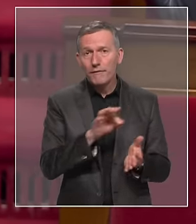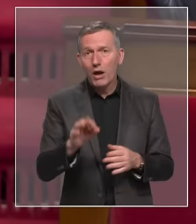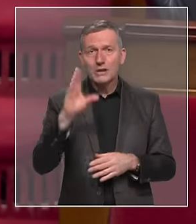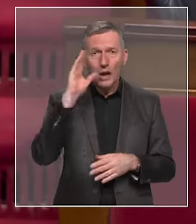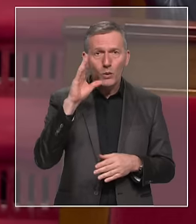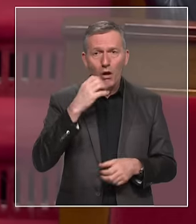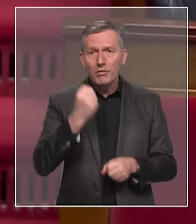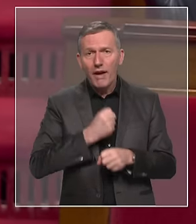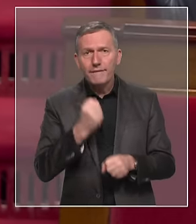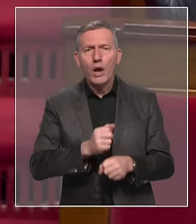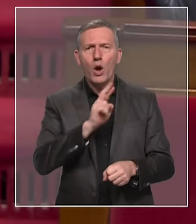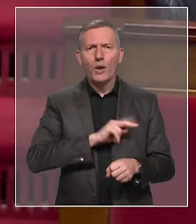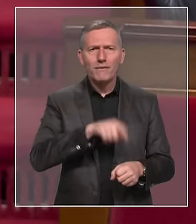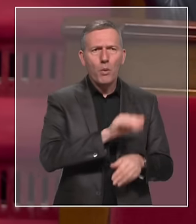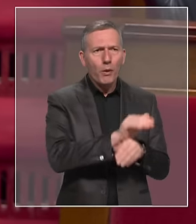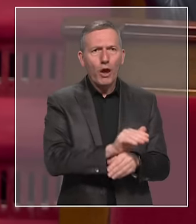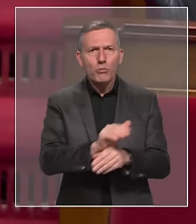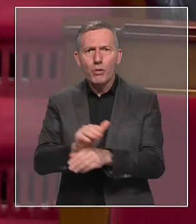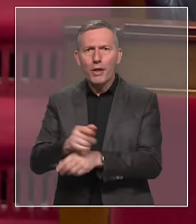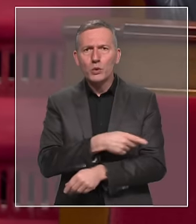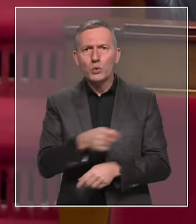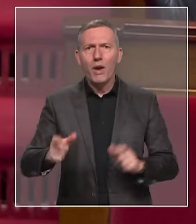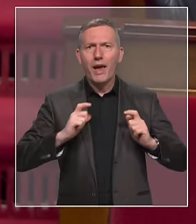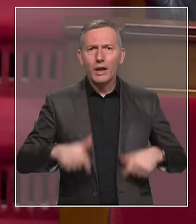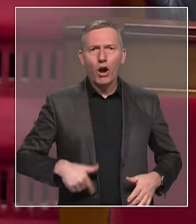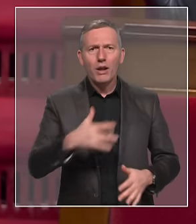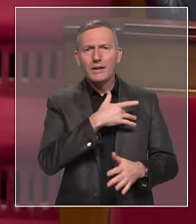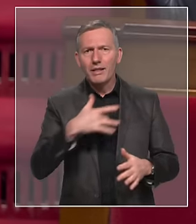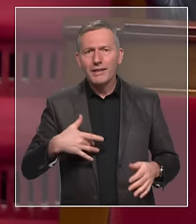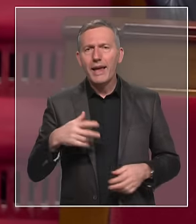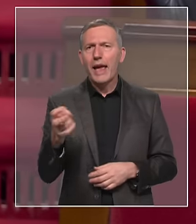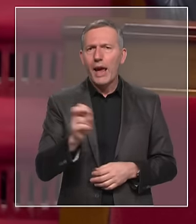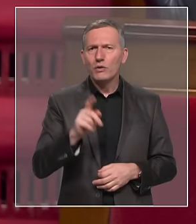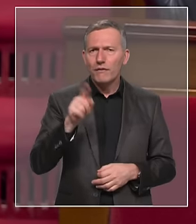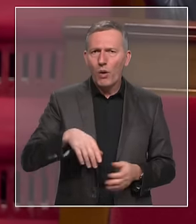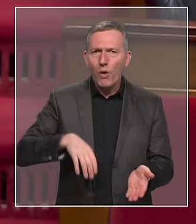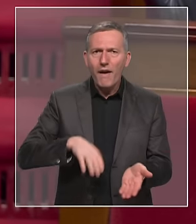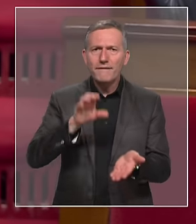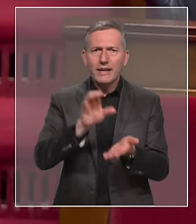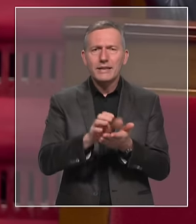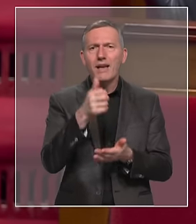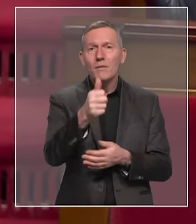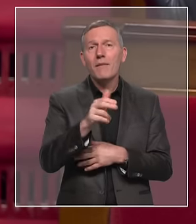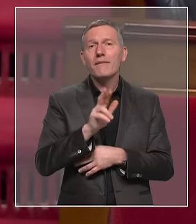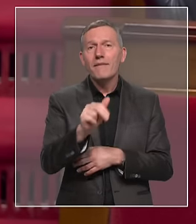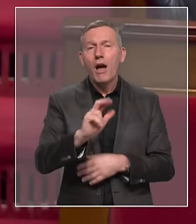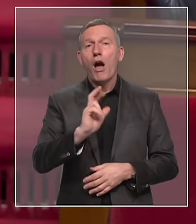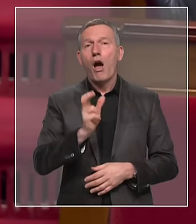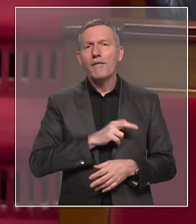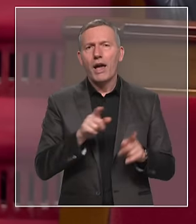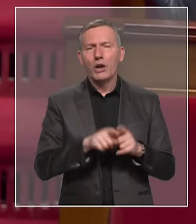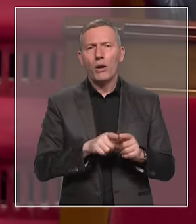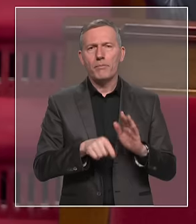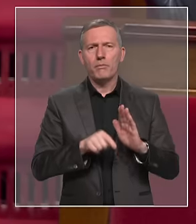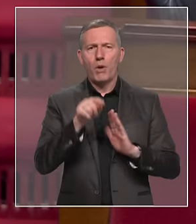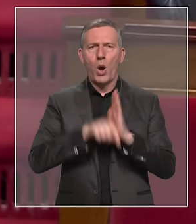travailleurs, des retraités qu'il faut protéger. C'est dans l'école, la santé et l'écologie qu'il faut investir. Est-ce que vous allez enfin mettre à l'ordre du